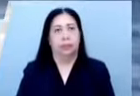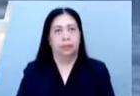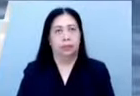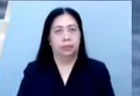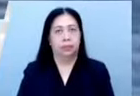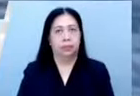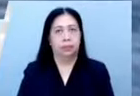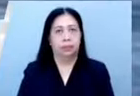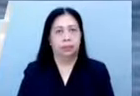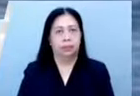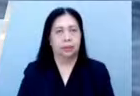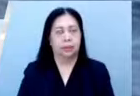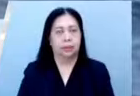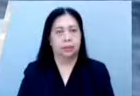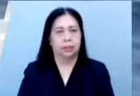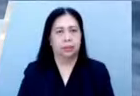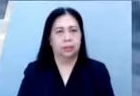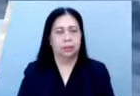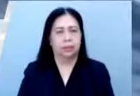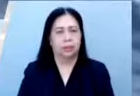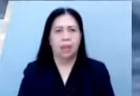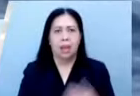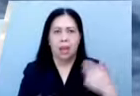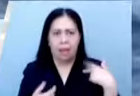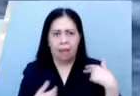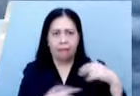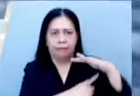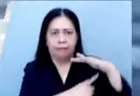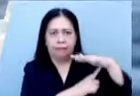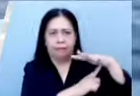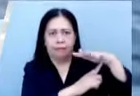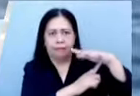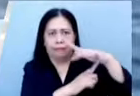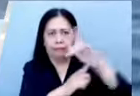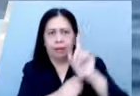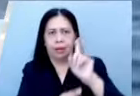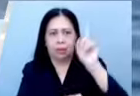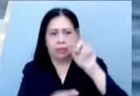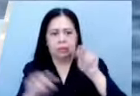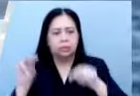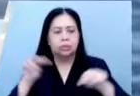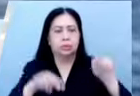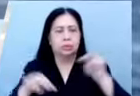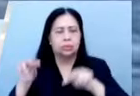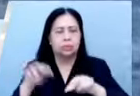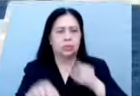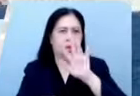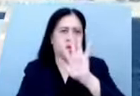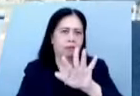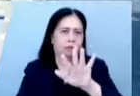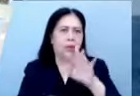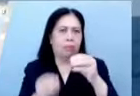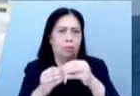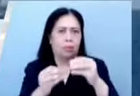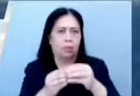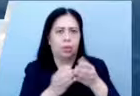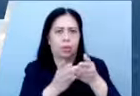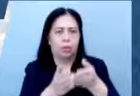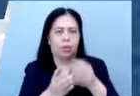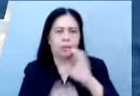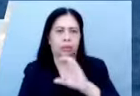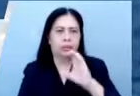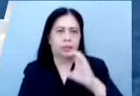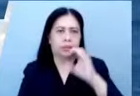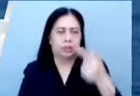isang hindi makilalang aircraft ang umiikot sa itaas. May na-monitor din na limang barko ng China Coast Guard, 12